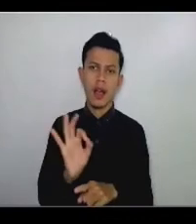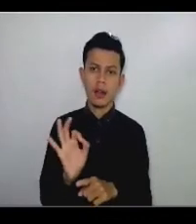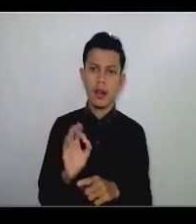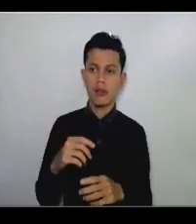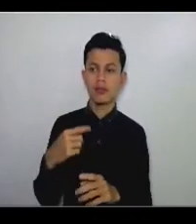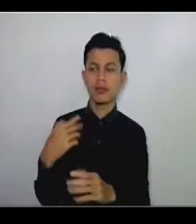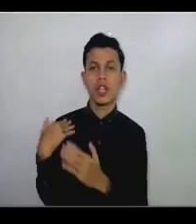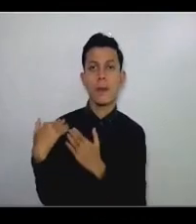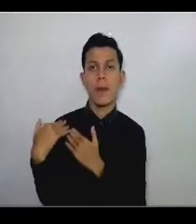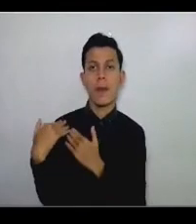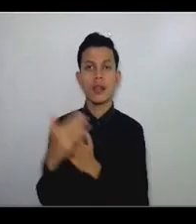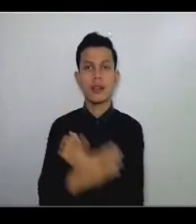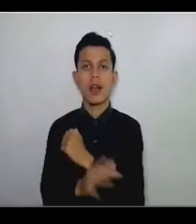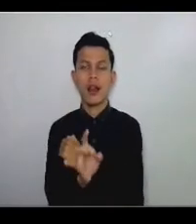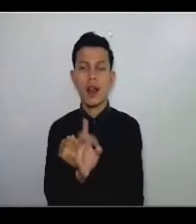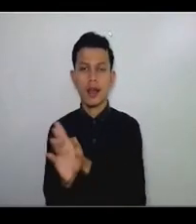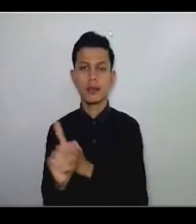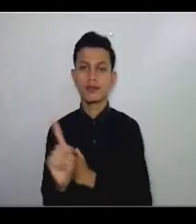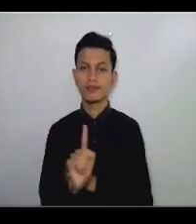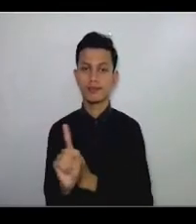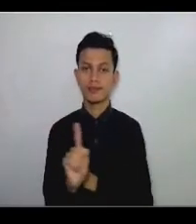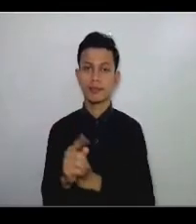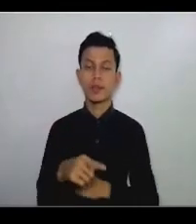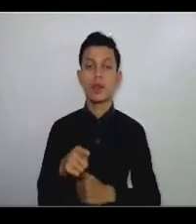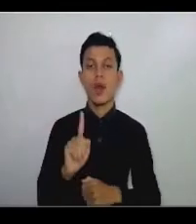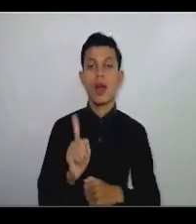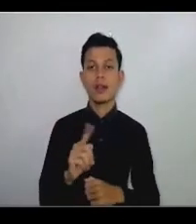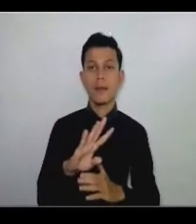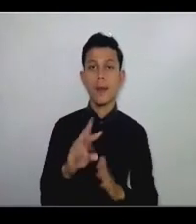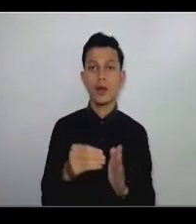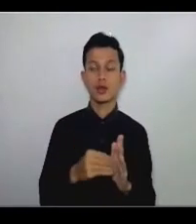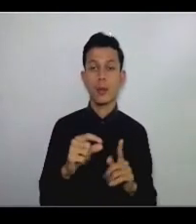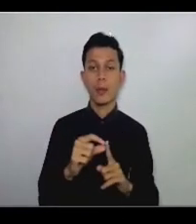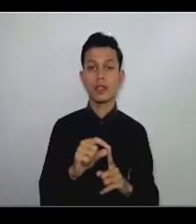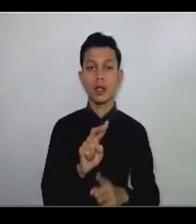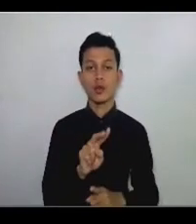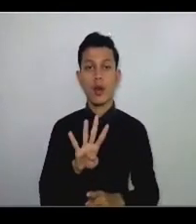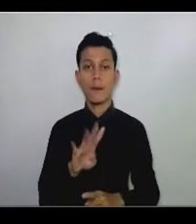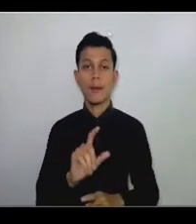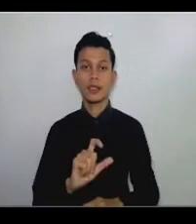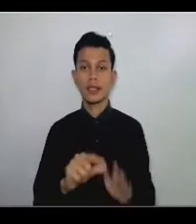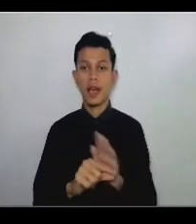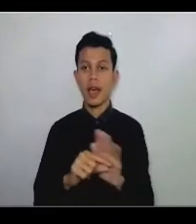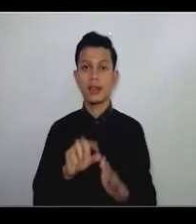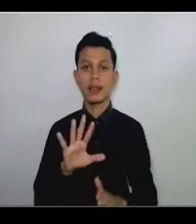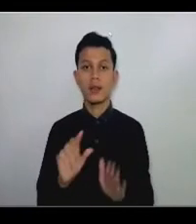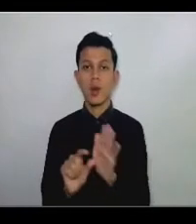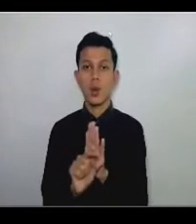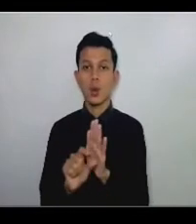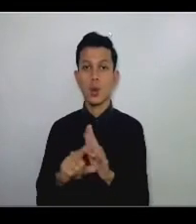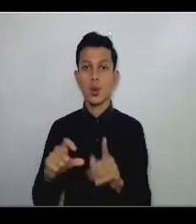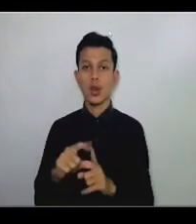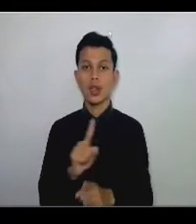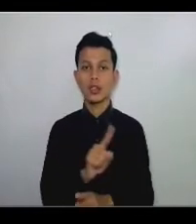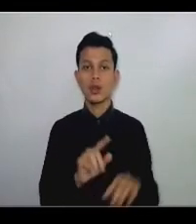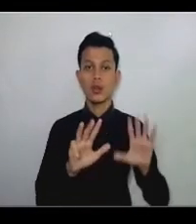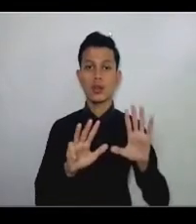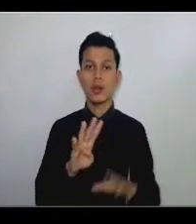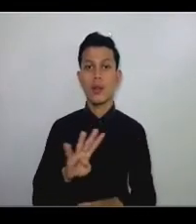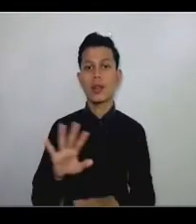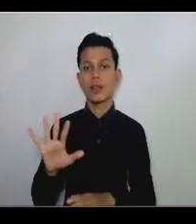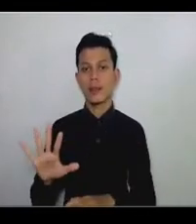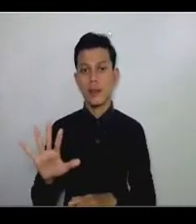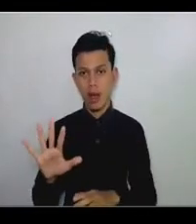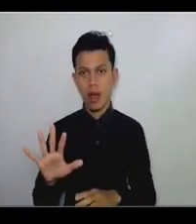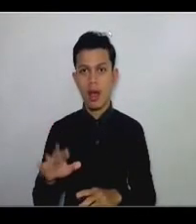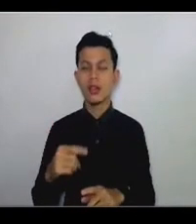sebagaimana secara eksplisit disuratkan dalam pasal 24c ayat 5 UUD 1945 dengan amanat dan